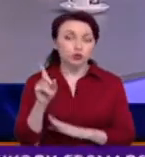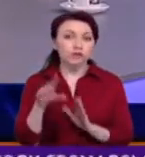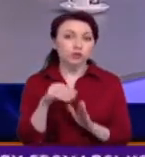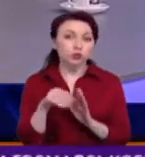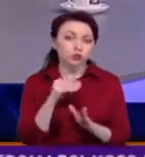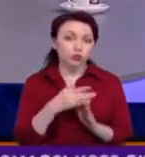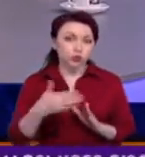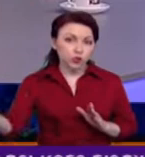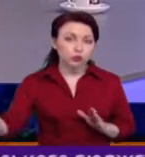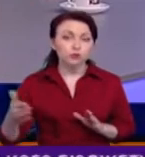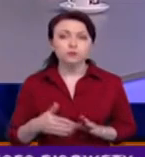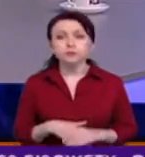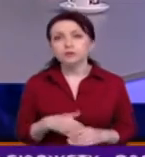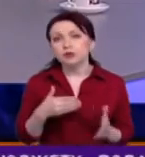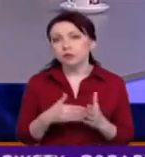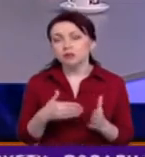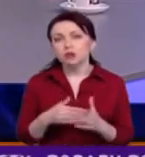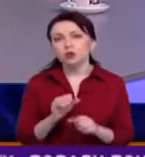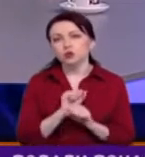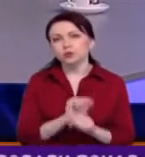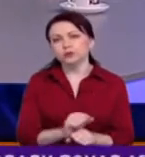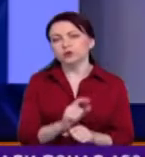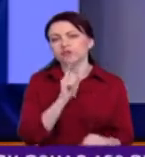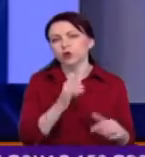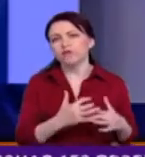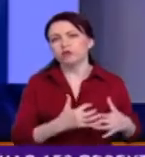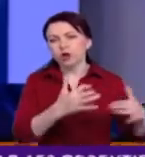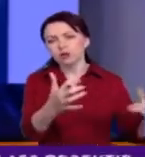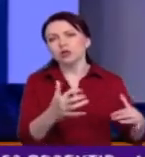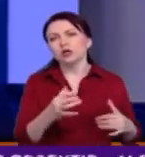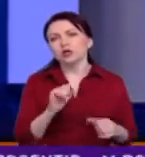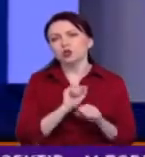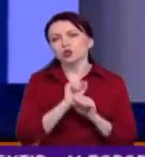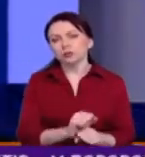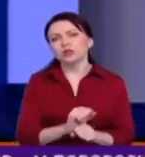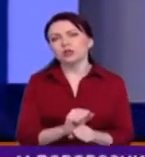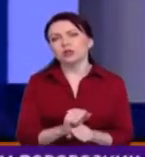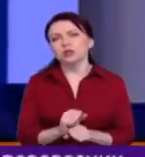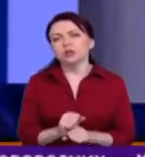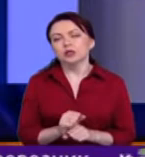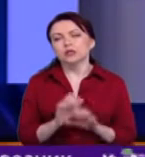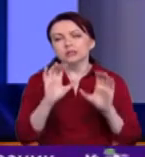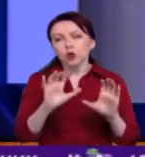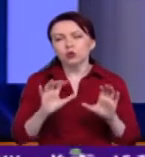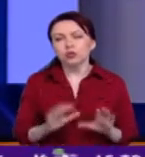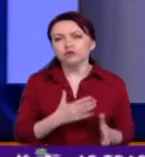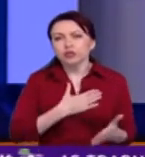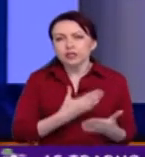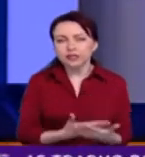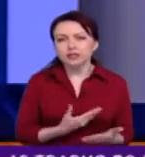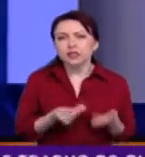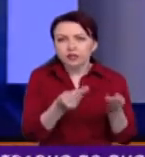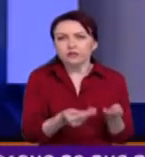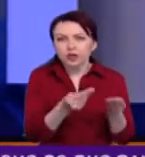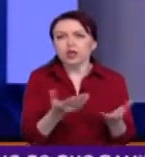виборчого процесу максимально зупинити роботу Верховної Ради, зупинити ті законодавчі ініціативи, які